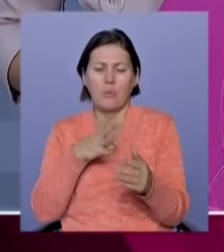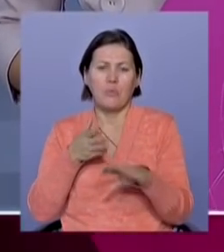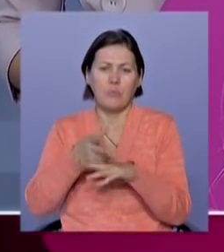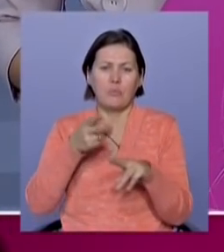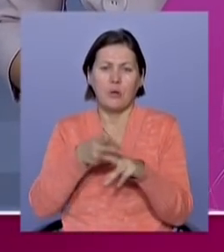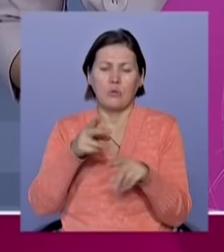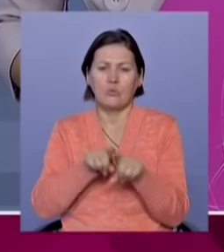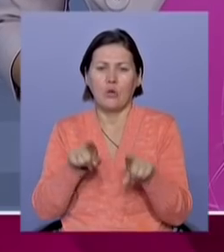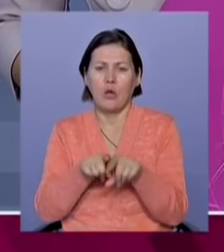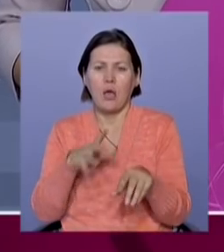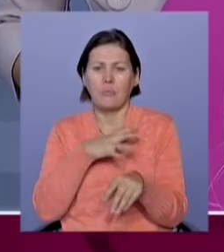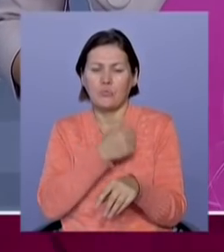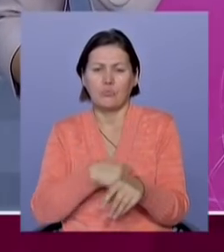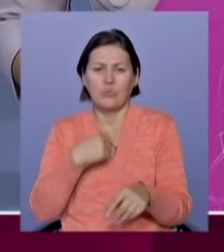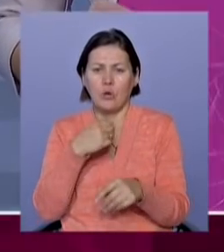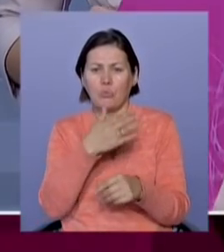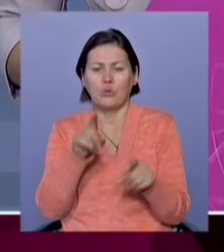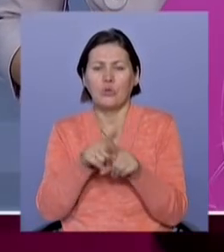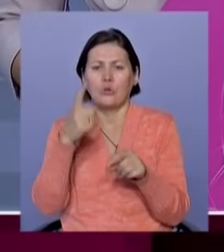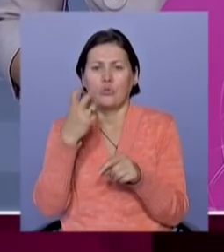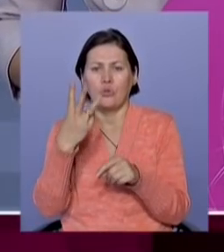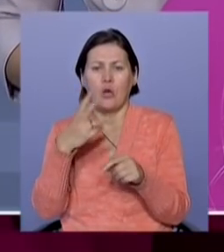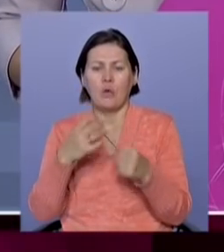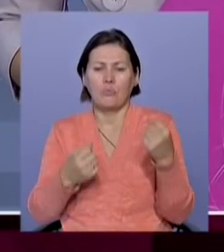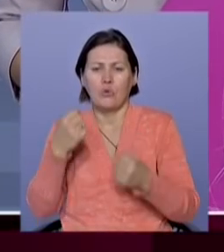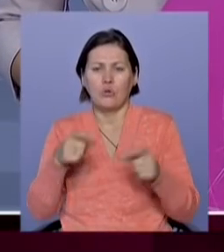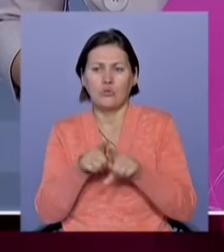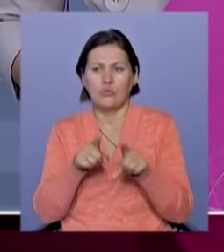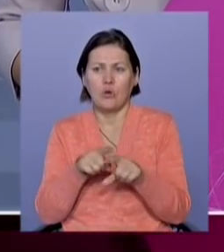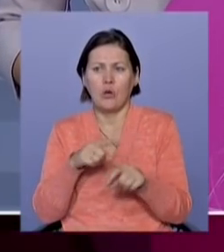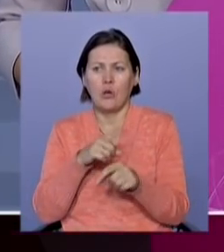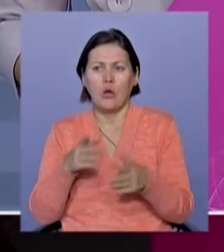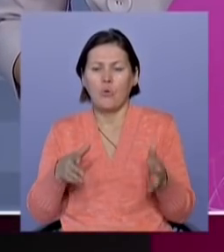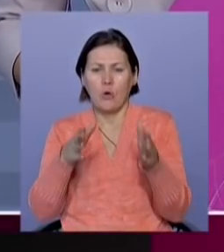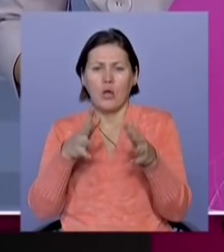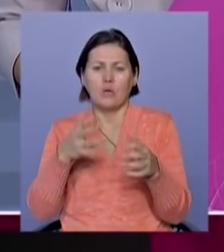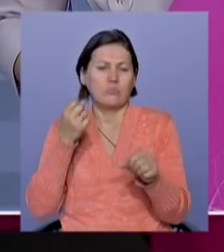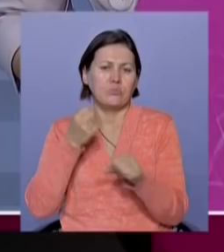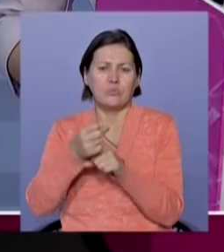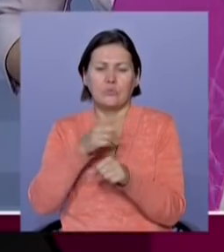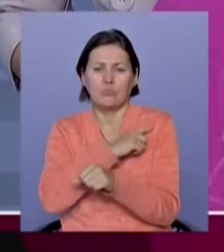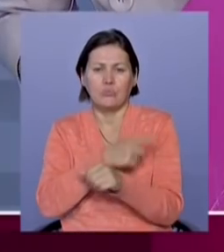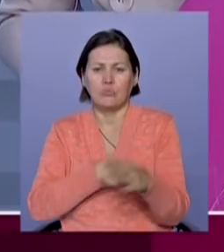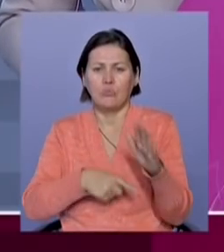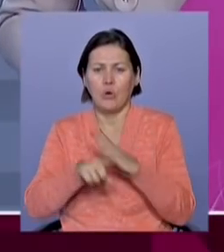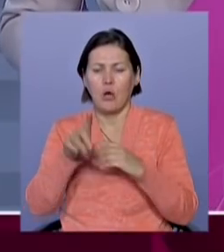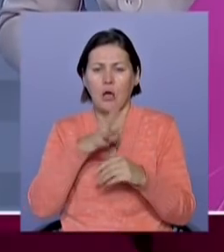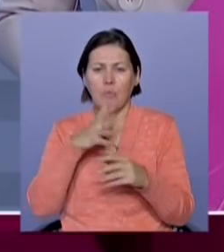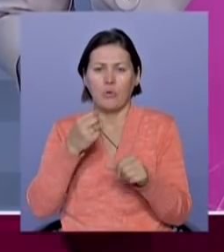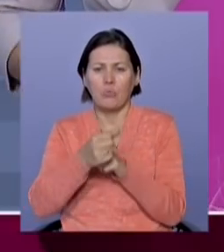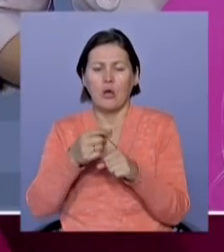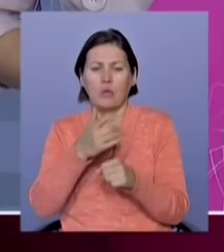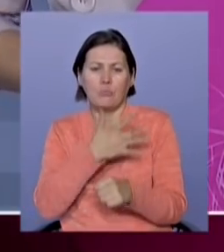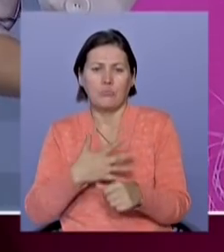жол бермеген. Ақыры ашуға мінген ол 103 қызметінің жүргізушісіне жолдың қақ ортасында жұдырғала жөнеледі. Соққыдан жедел